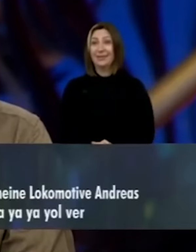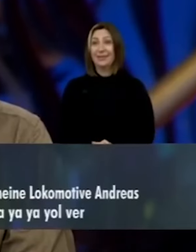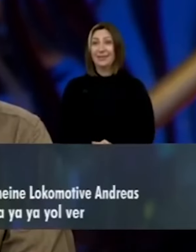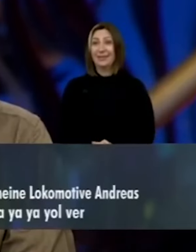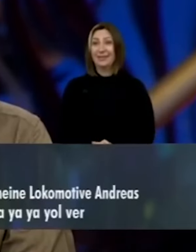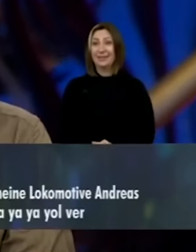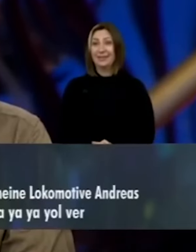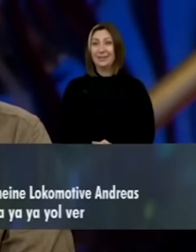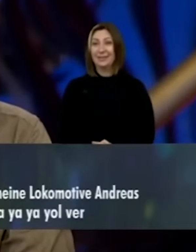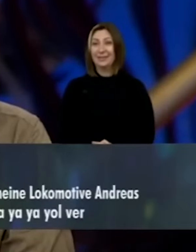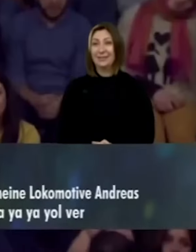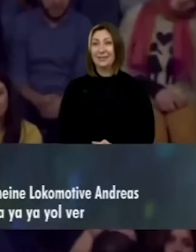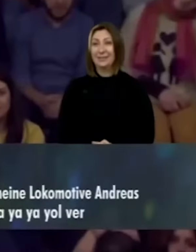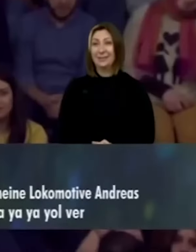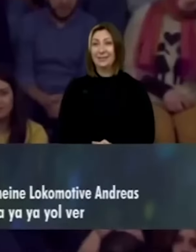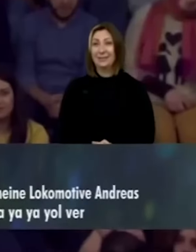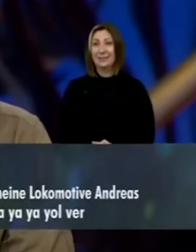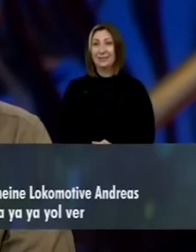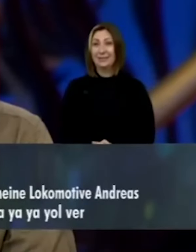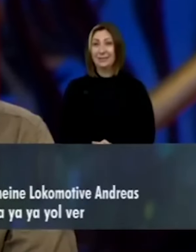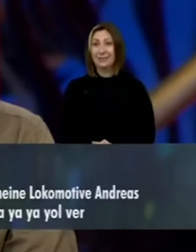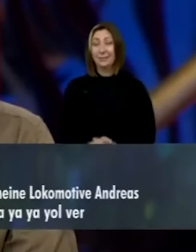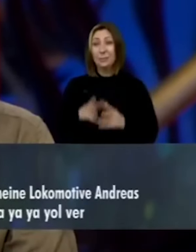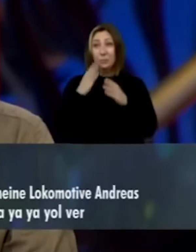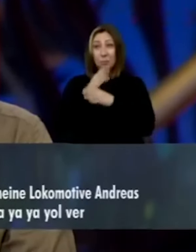Cevabım. Doğru mu bu?